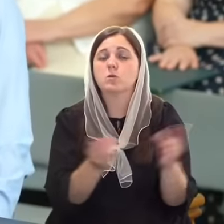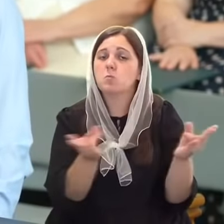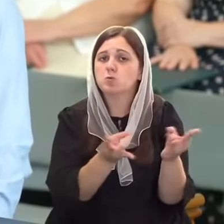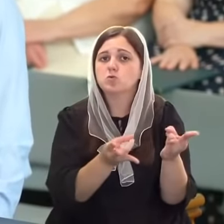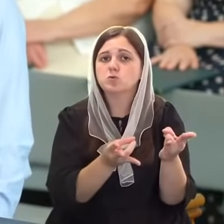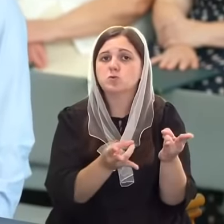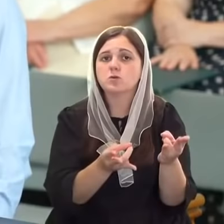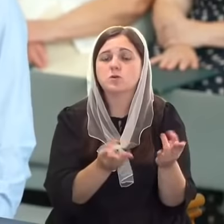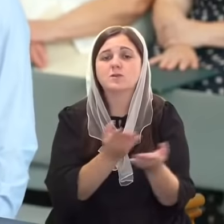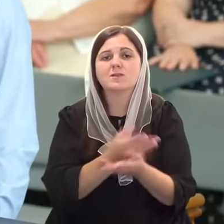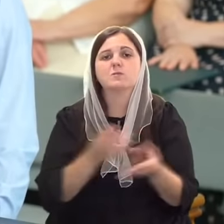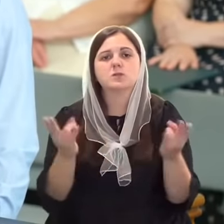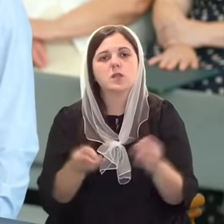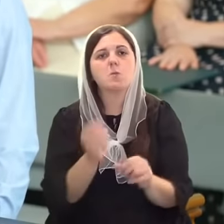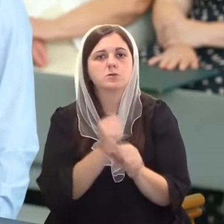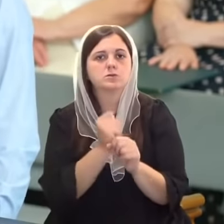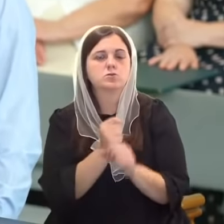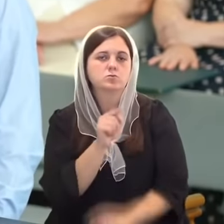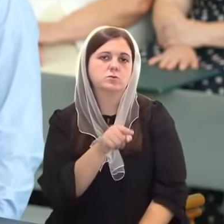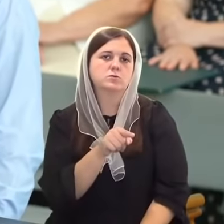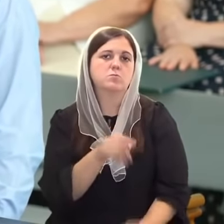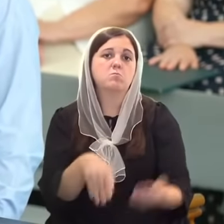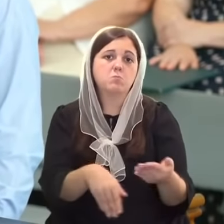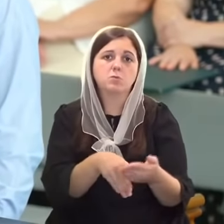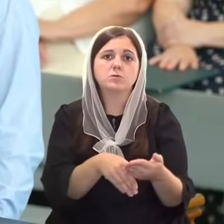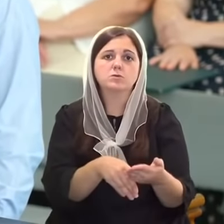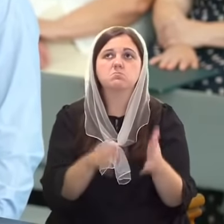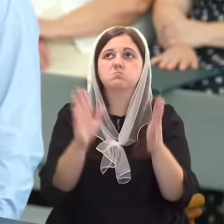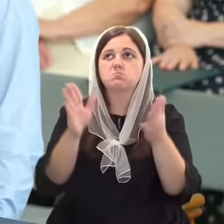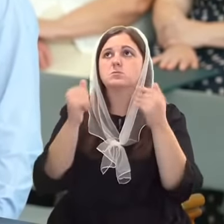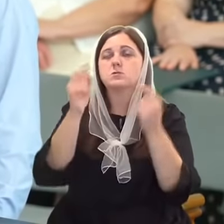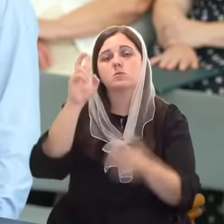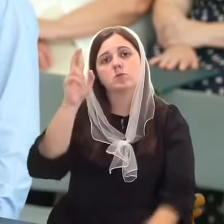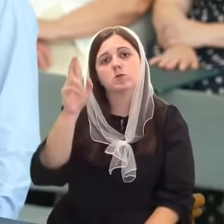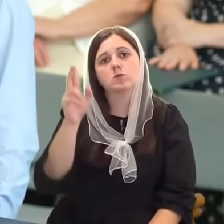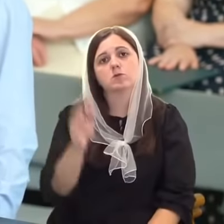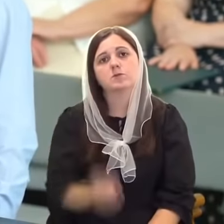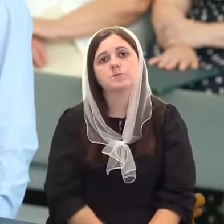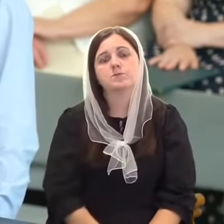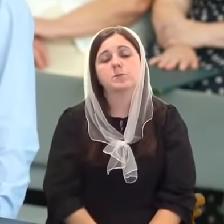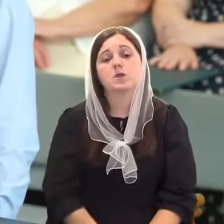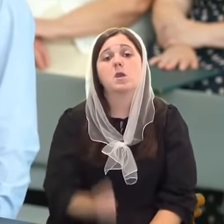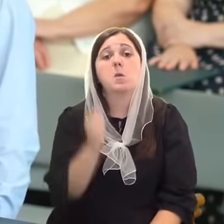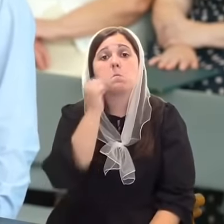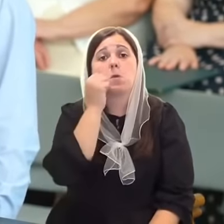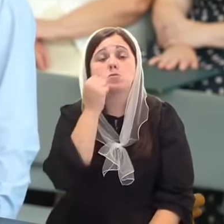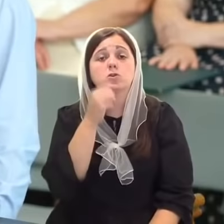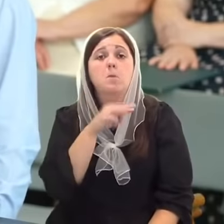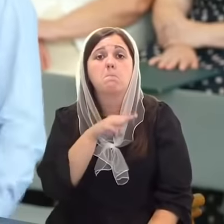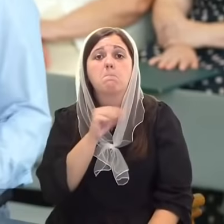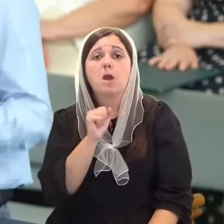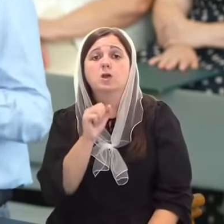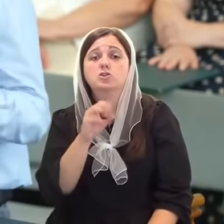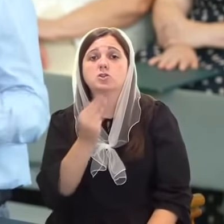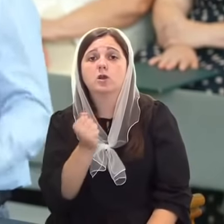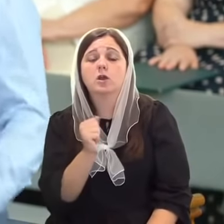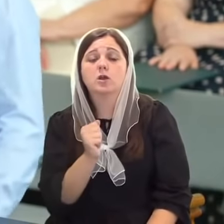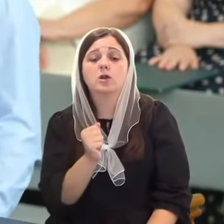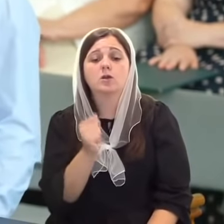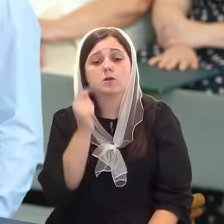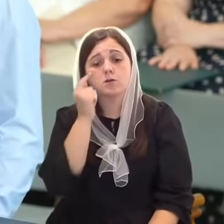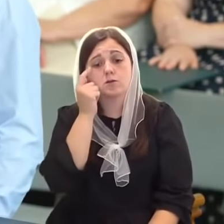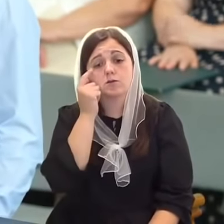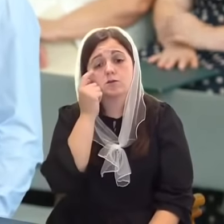должны этим воспользоваться. Аминь. Слава Богу. И бабушка Маша, она сделала первый